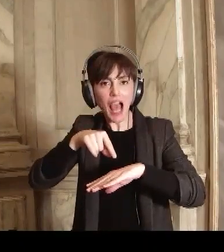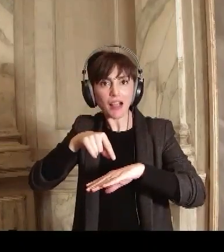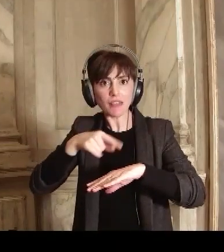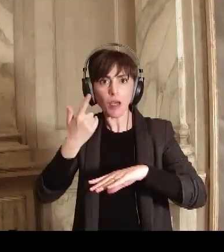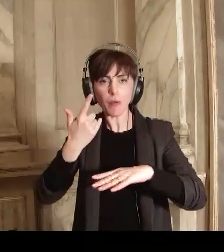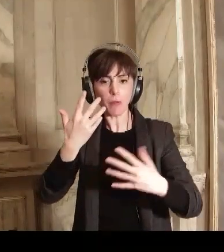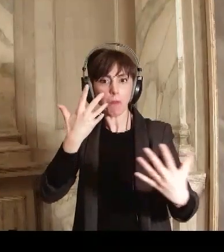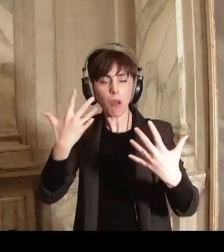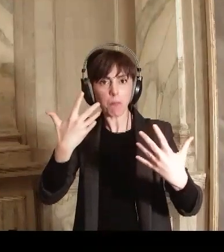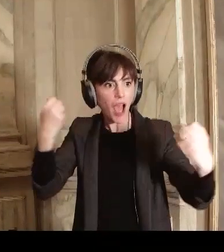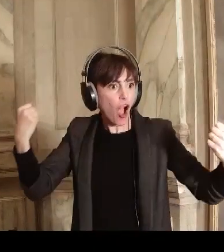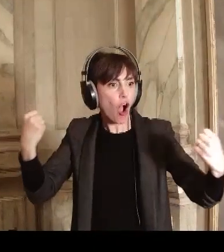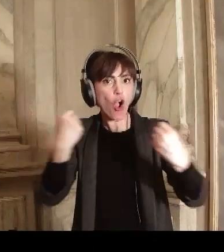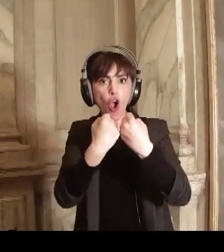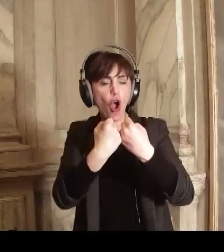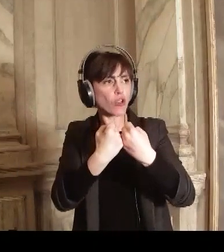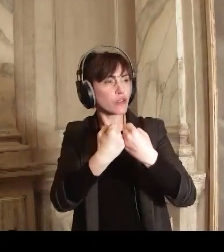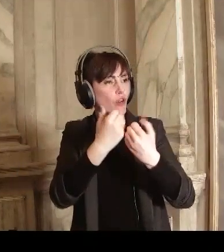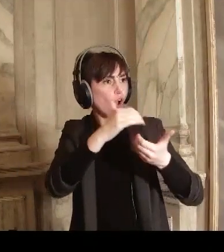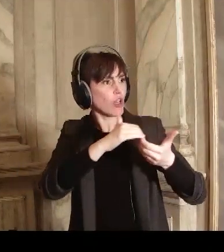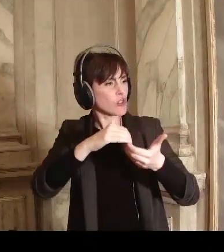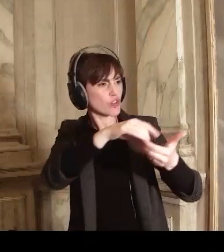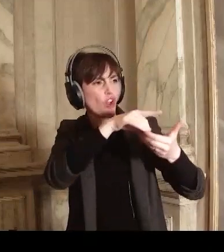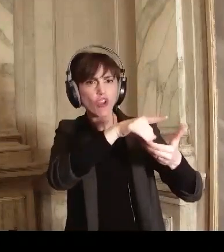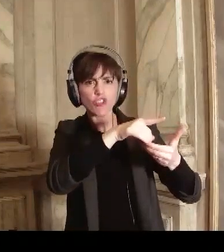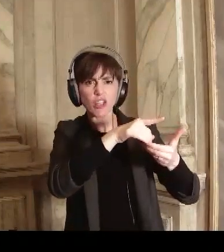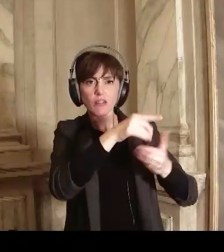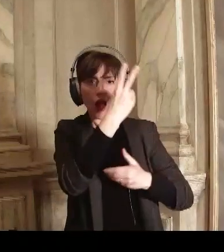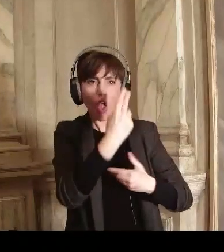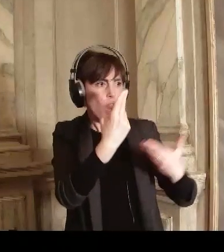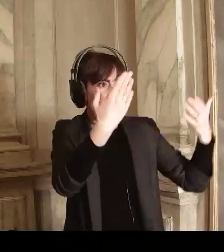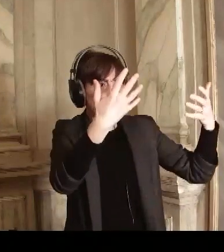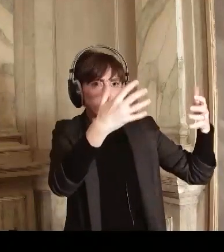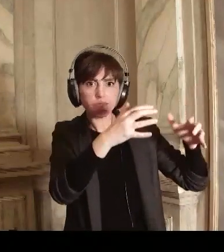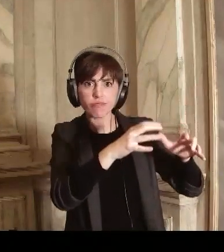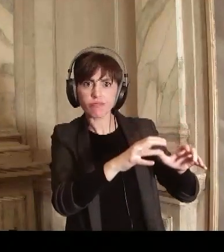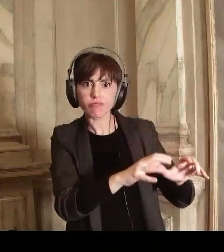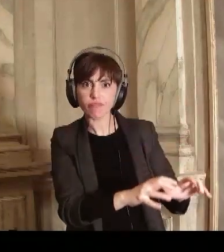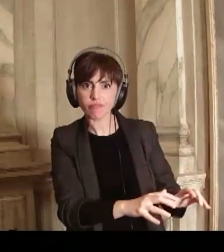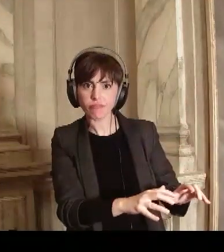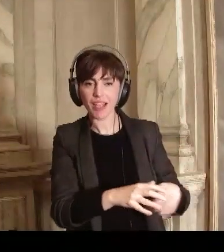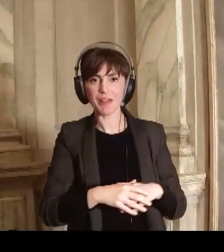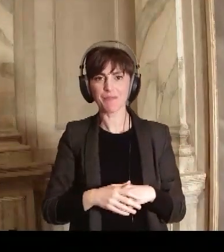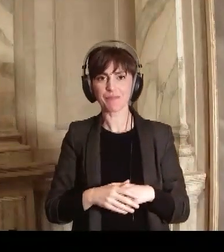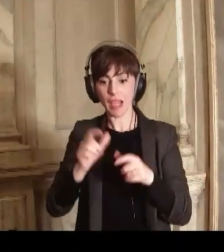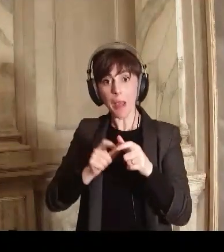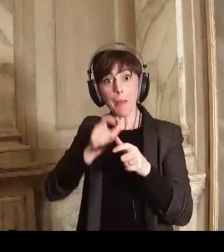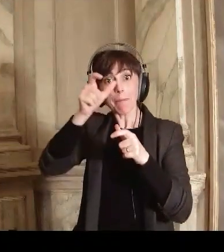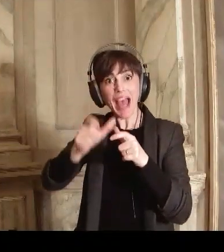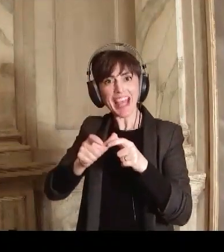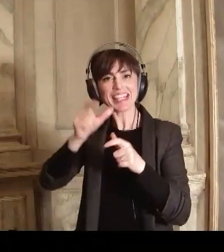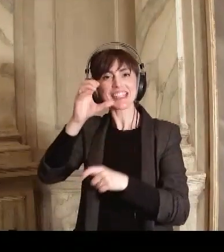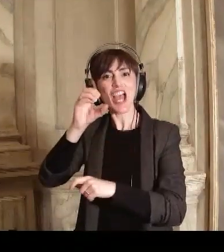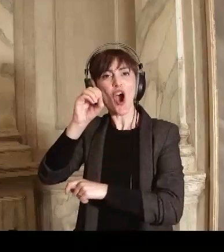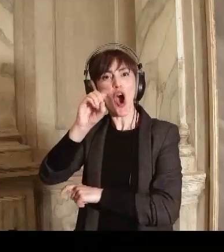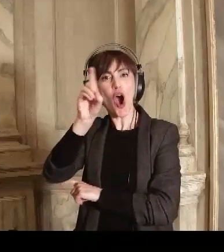culturalmente ci mangia le coste del nostro sapere, del nostro confrontarci. Il paese di Oz è un regno immaginario,